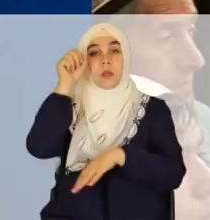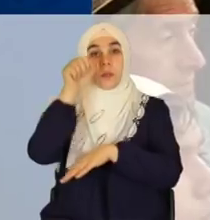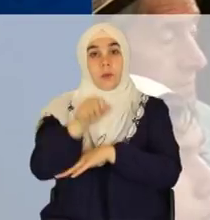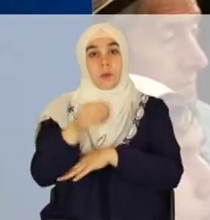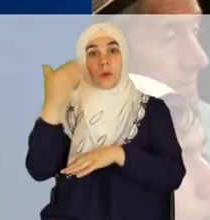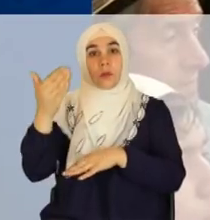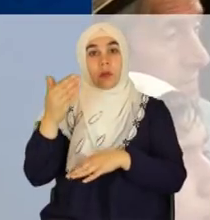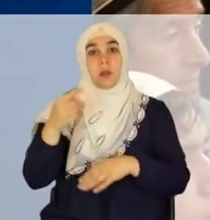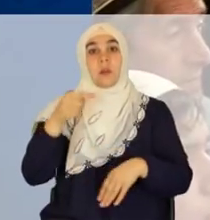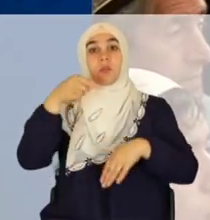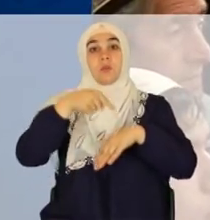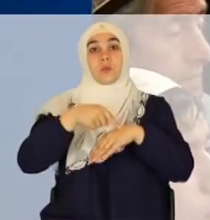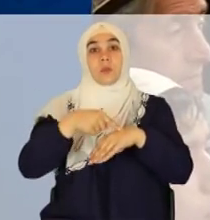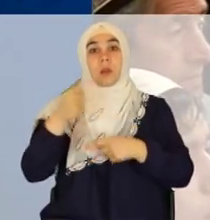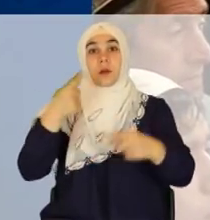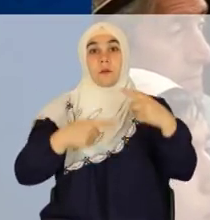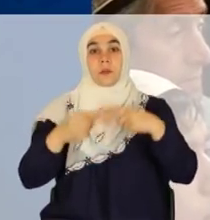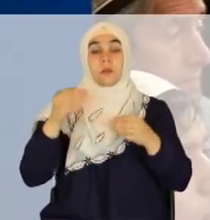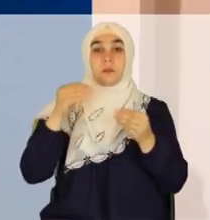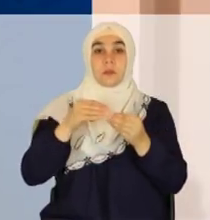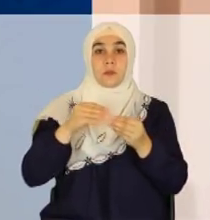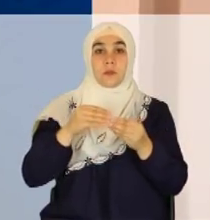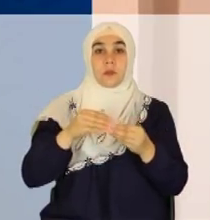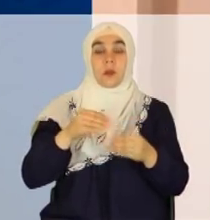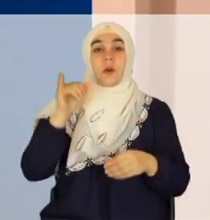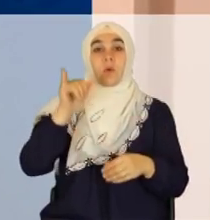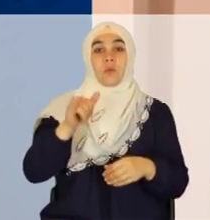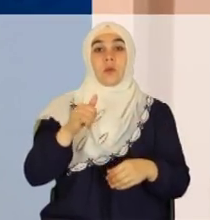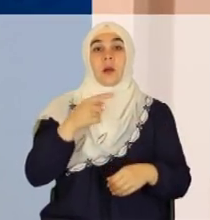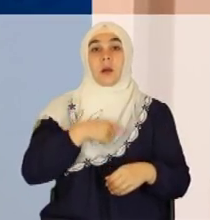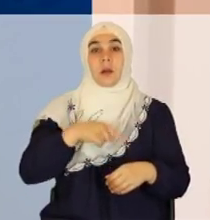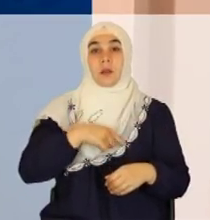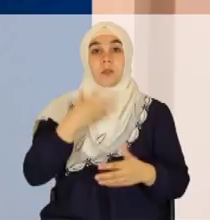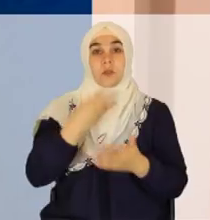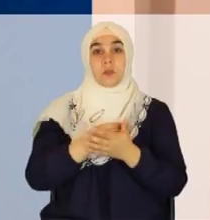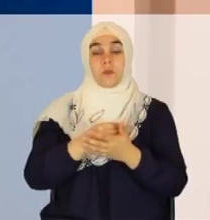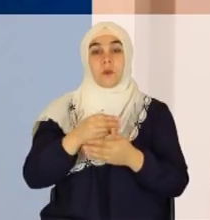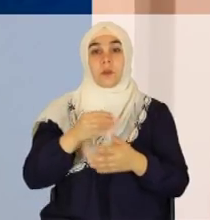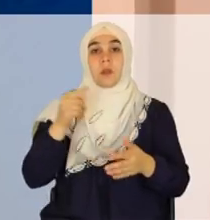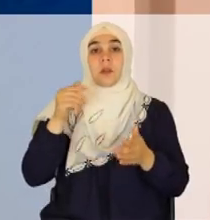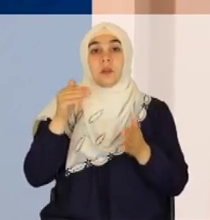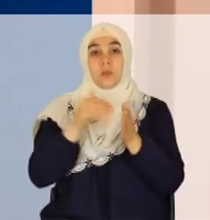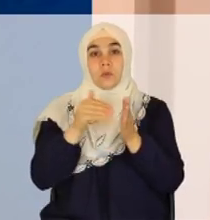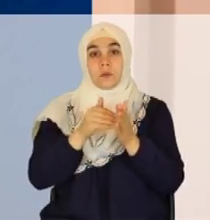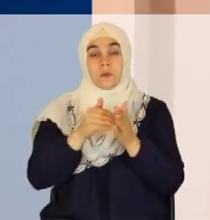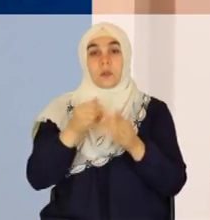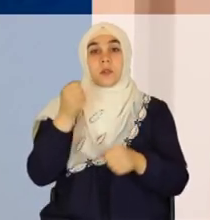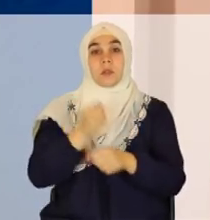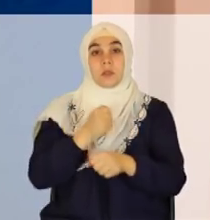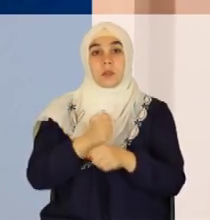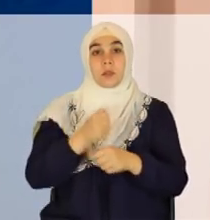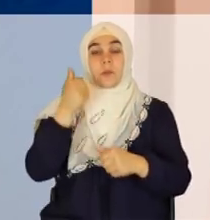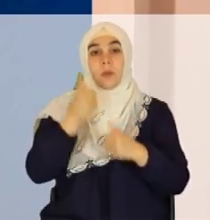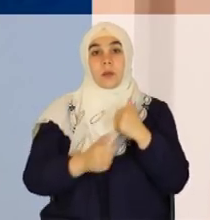İbadetini, halavetini tetiş. Onun ahlakımızda tesirini utkazış. Ve